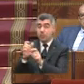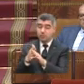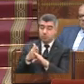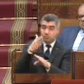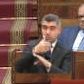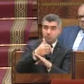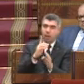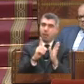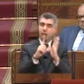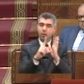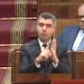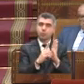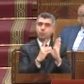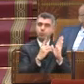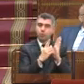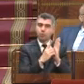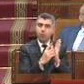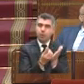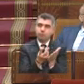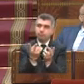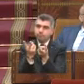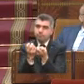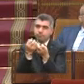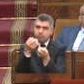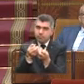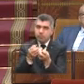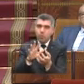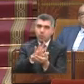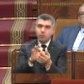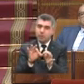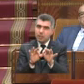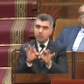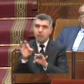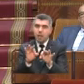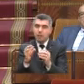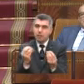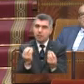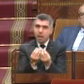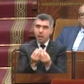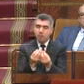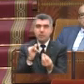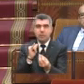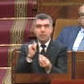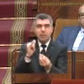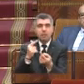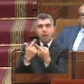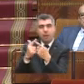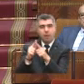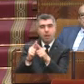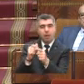ممارسة حقهم الدستوري في المعلومة القضائية وما يتفرع عنها من إجراءات مع الحرص على ضمان استمرار هذه الخدمة